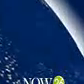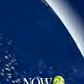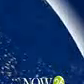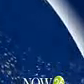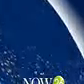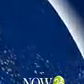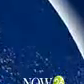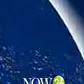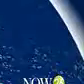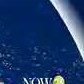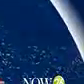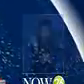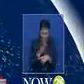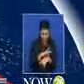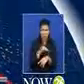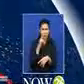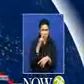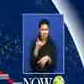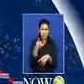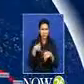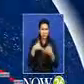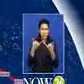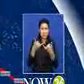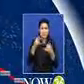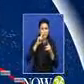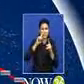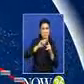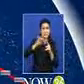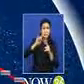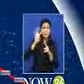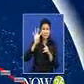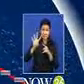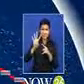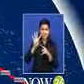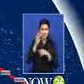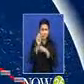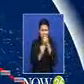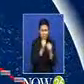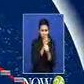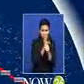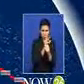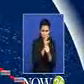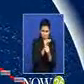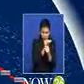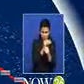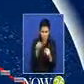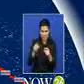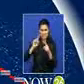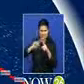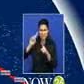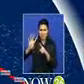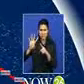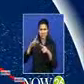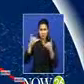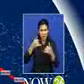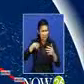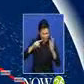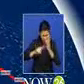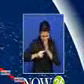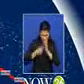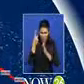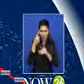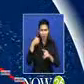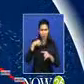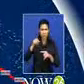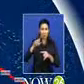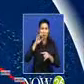นี้ก็มีความรุนแรงจัดอยู่ในลำดับที่4นะครับในรอบ60ปีครับนอกจากนี้ก็ยังเป็นพายุลูกแรกที่ก่อตัวในบริเวณ